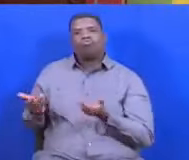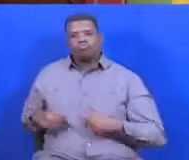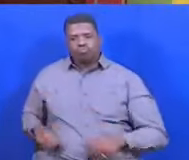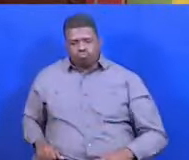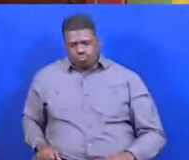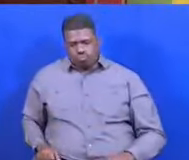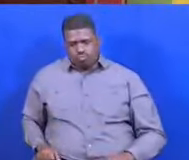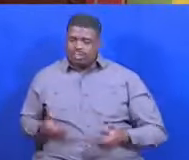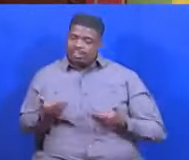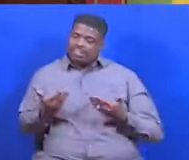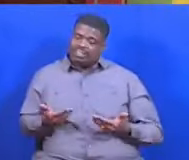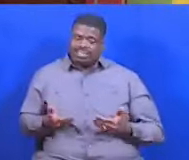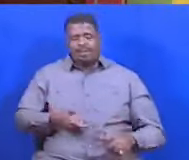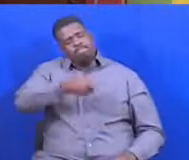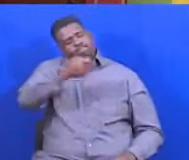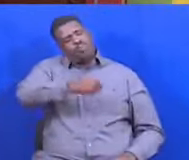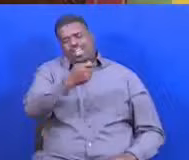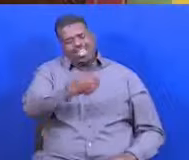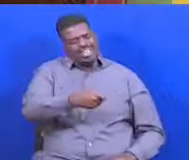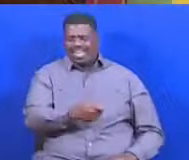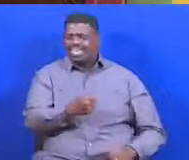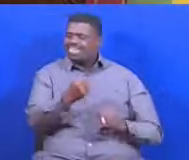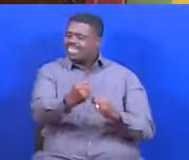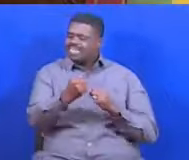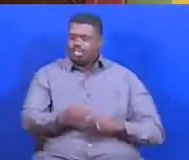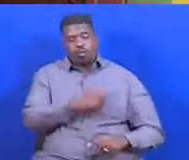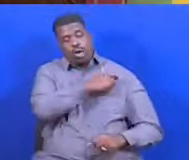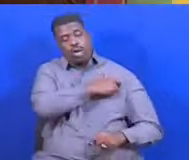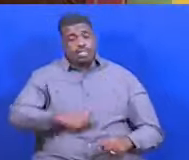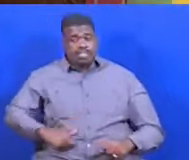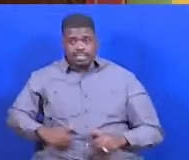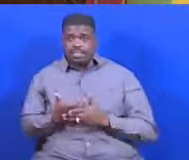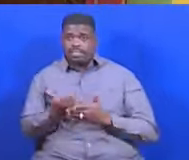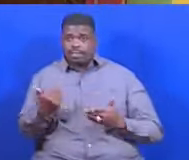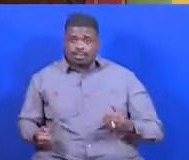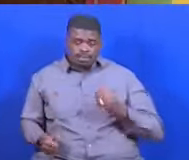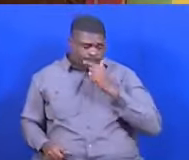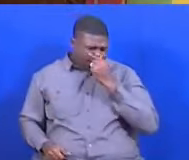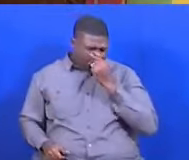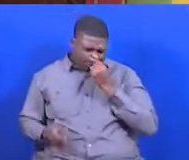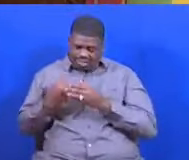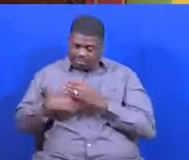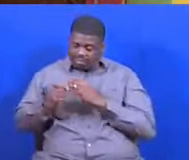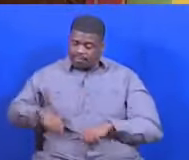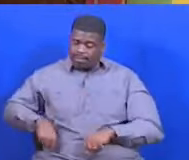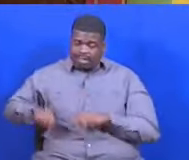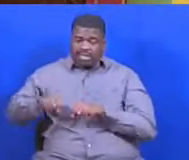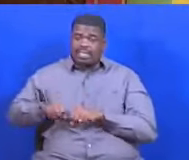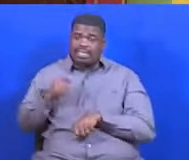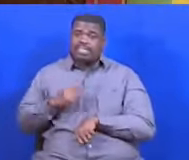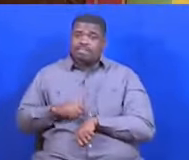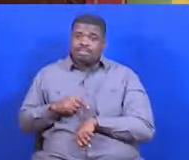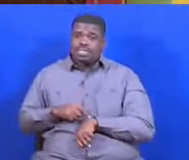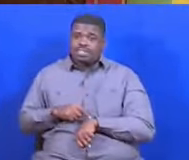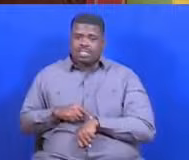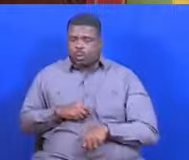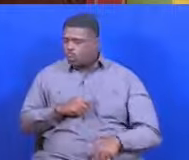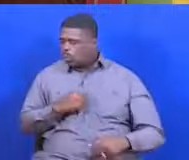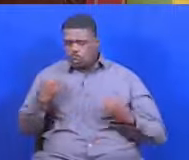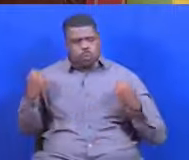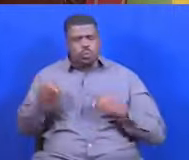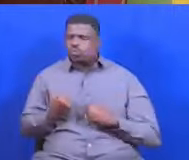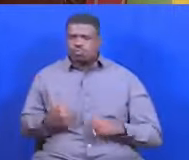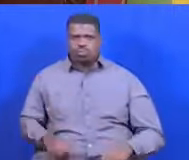Mheshimiwa Spika, ninampongeza sana Mheshimiwa Rais na ninampongeza kwa sababu aliingia madarakani kipindi ambacho kilikuwa ni